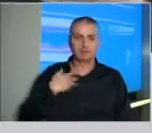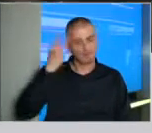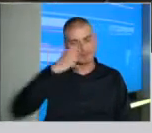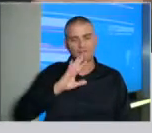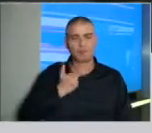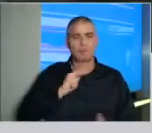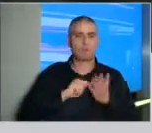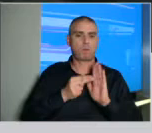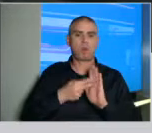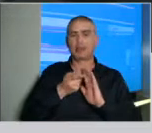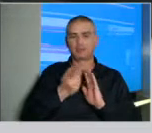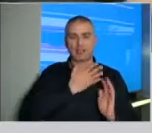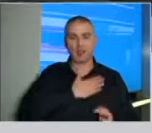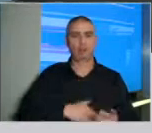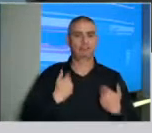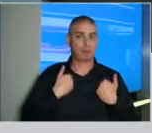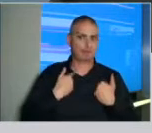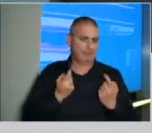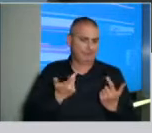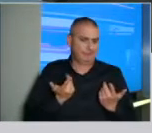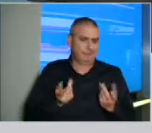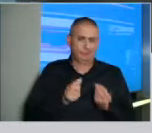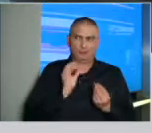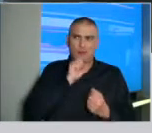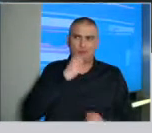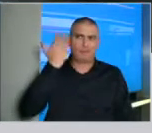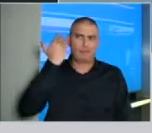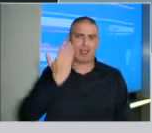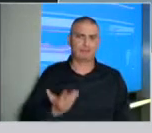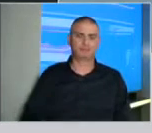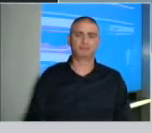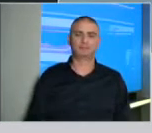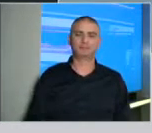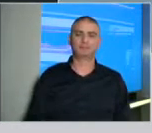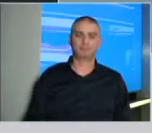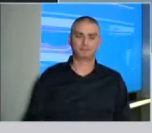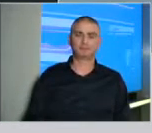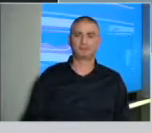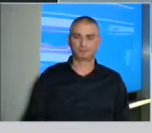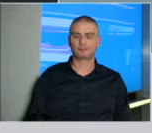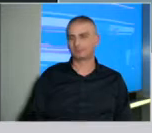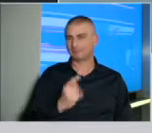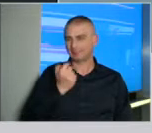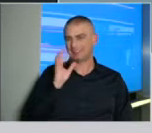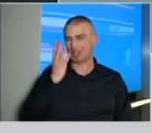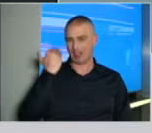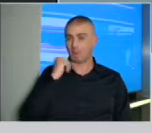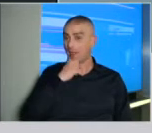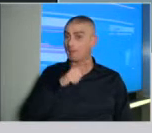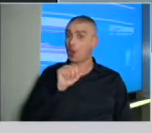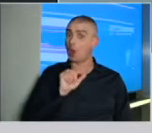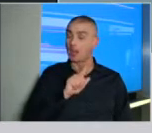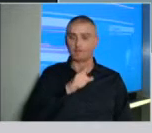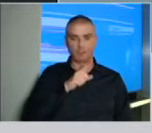מה הפוליטיקאית הזו רוצה ממני. זה קצת מוצר של פעם. זה קצת מוצר של פעם, למרות שאורלי לוי